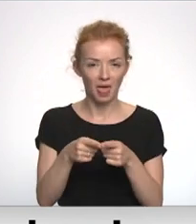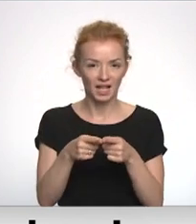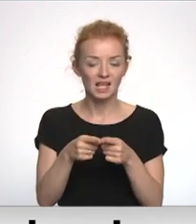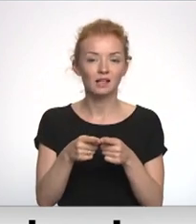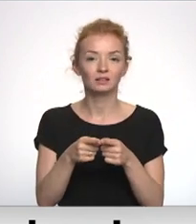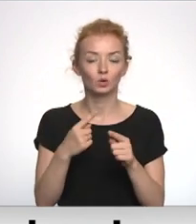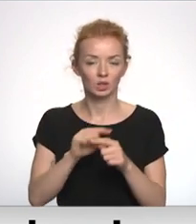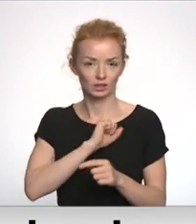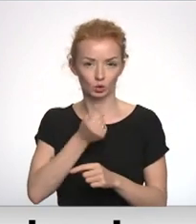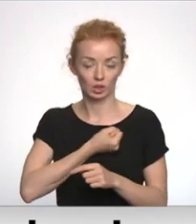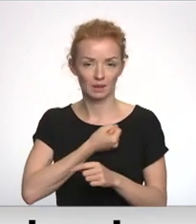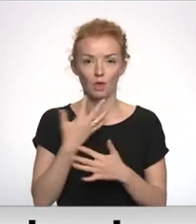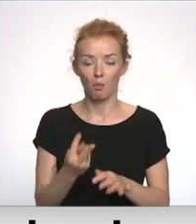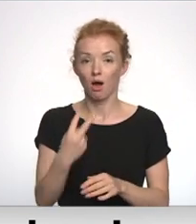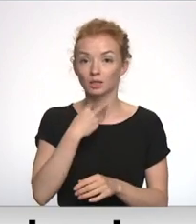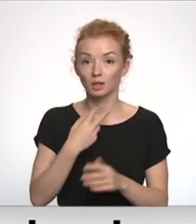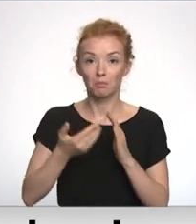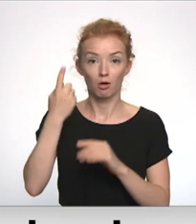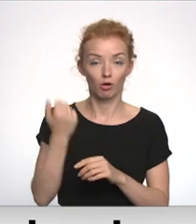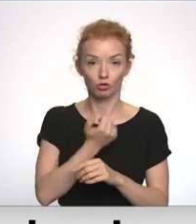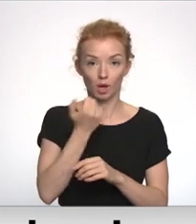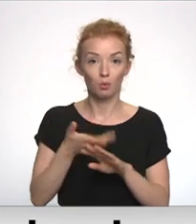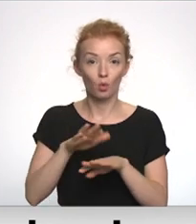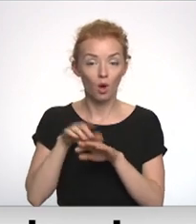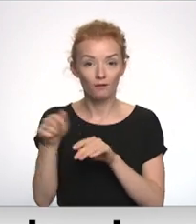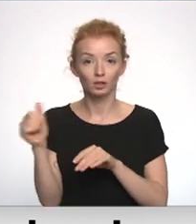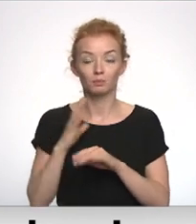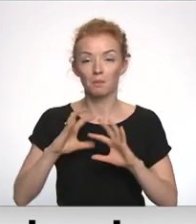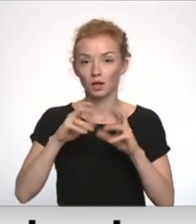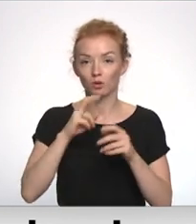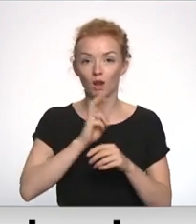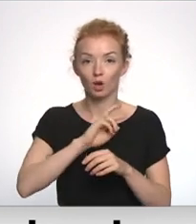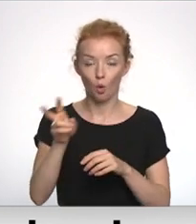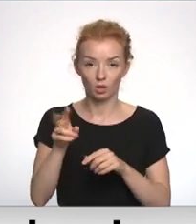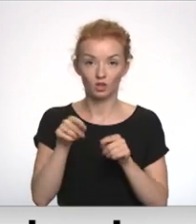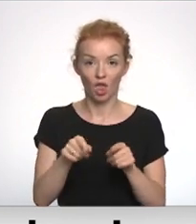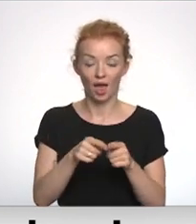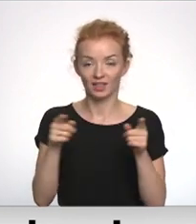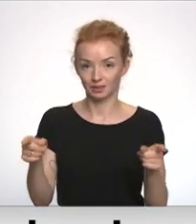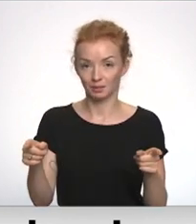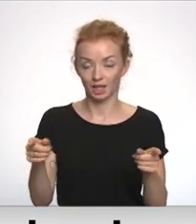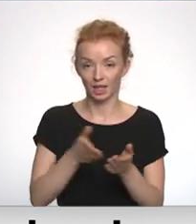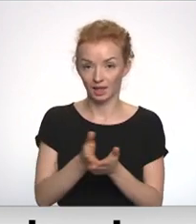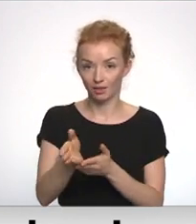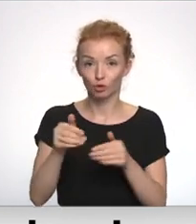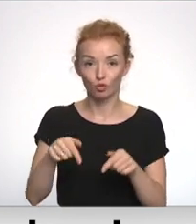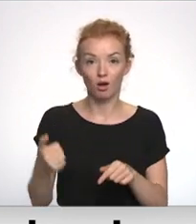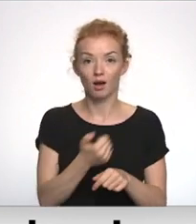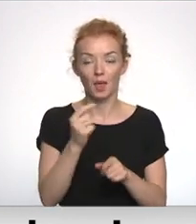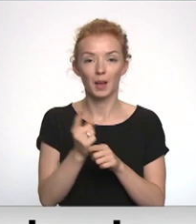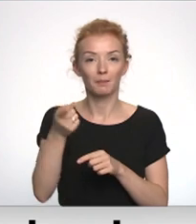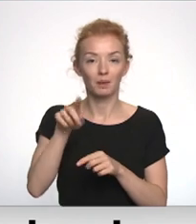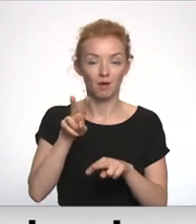izturība pasauli pārsteidza jau pērn Polijā, kad viņš jau kļuva par pasaules rekordistu minētajā disciplīnā. Šogad pirmais arī no